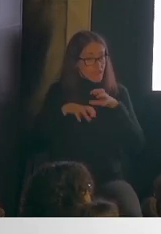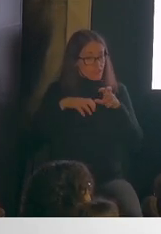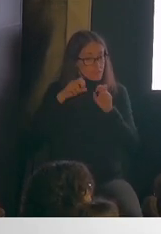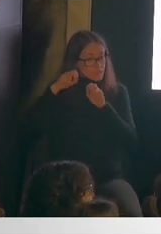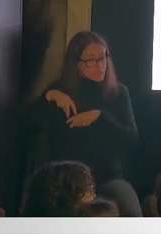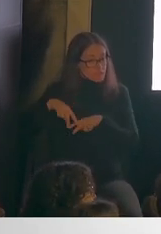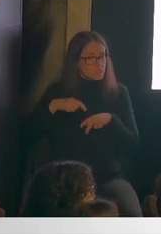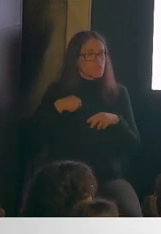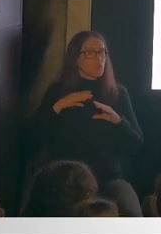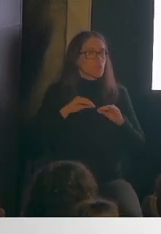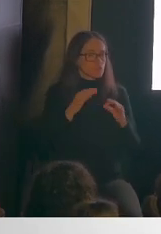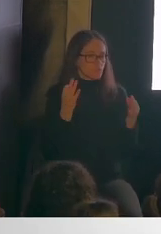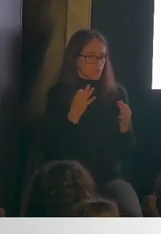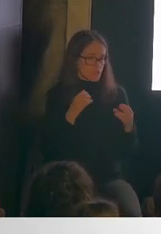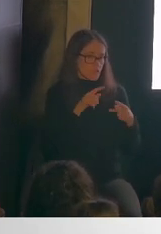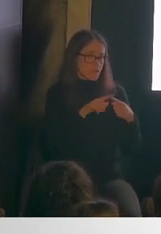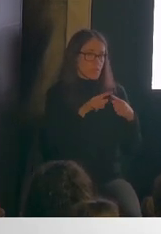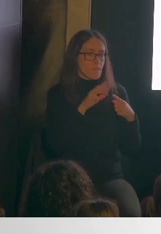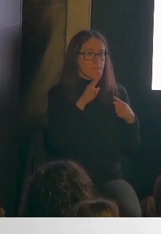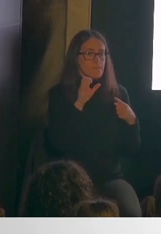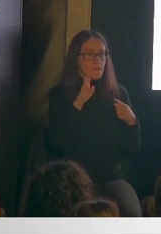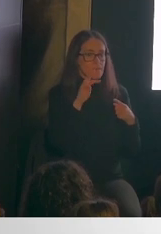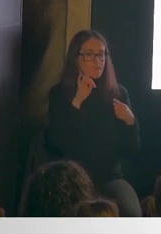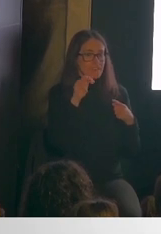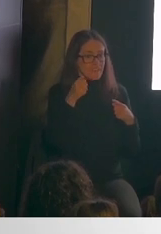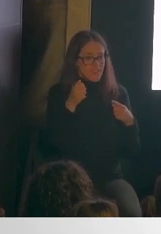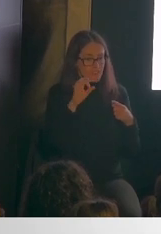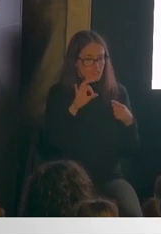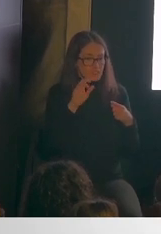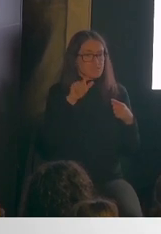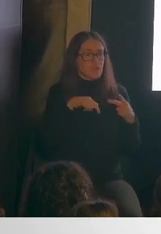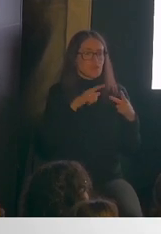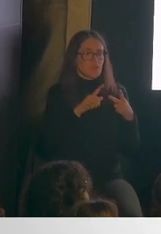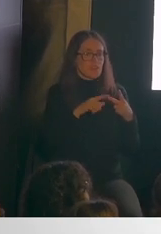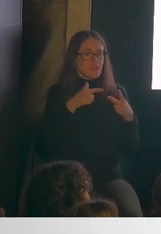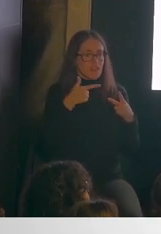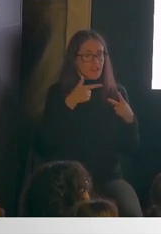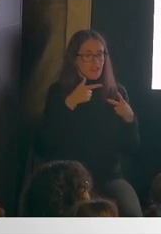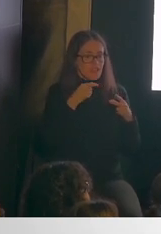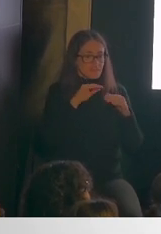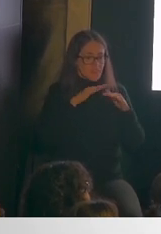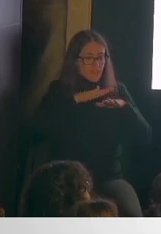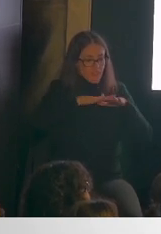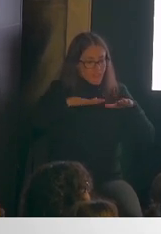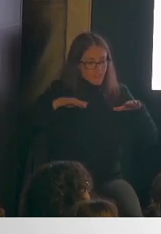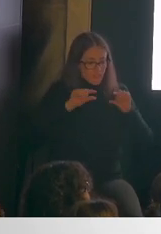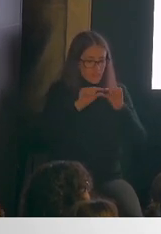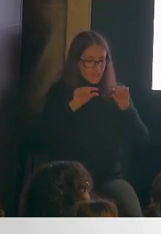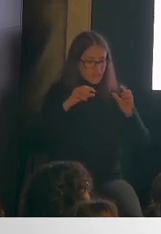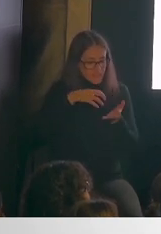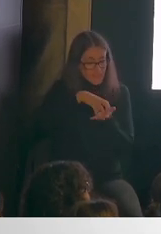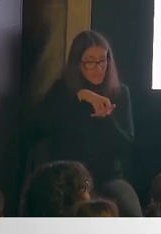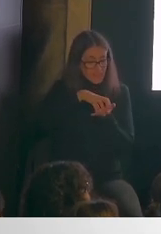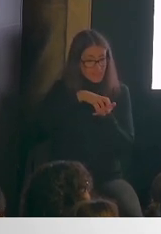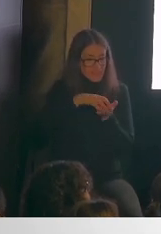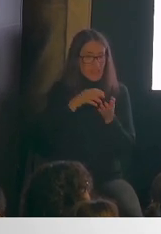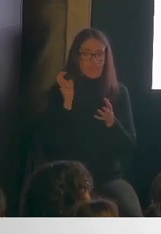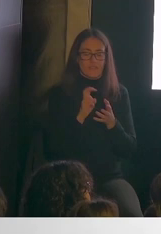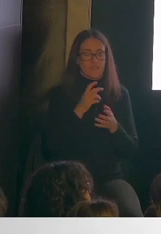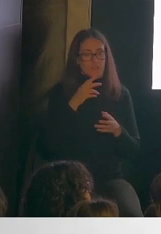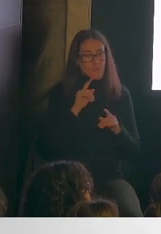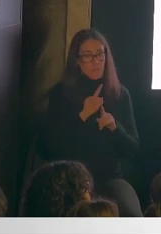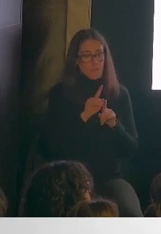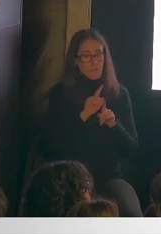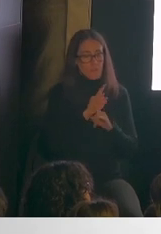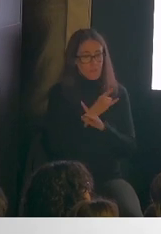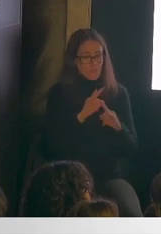Doncs pectines i gelificants vegetals. Vale? Avui, per exemple, en el gelificat que faig, utilitzo l'agar-agar, que és una alga que segurament